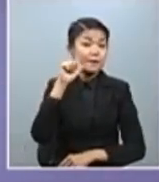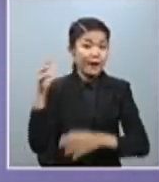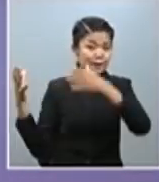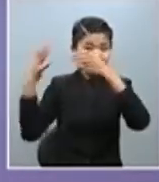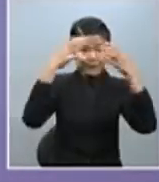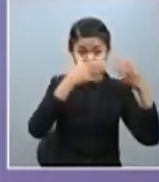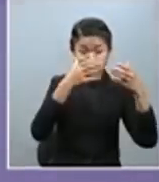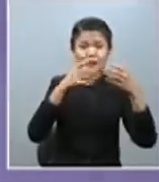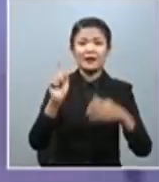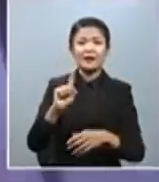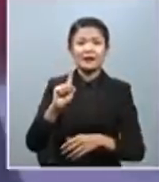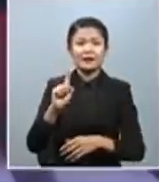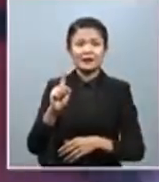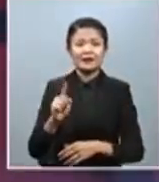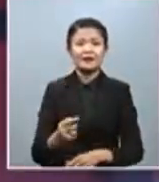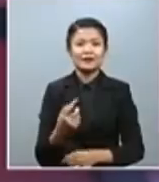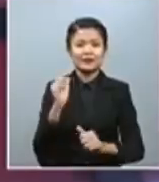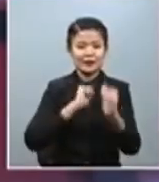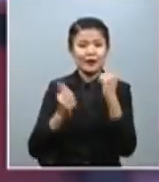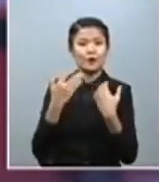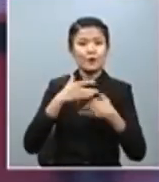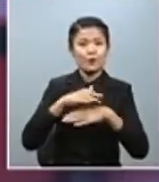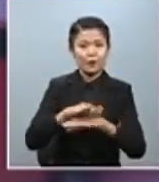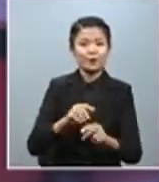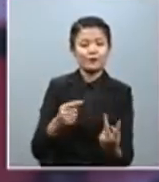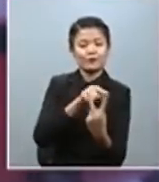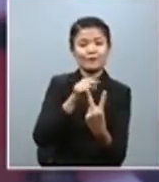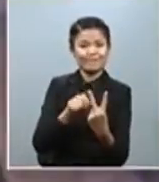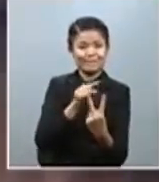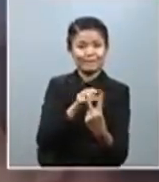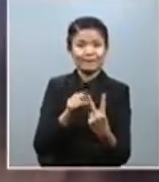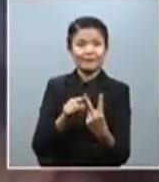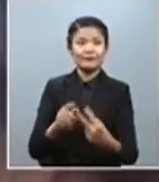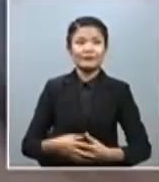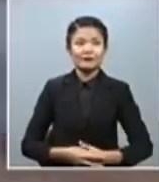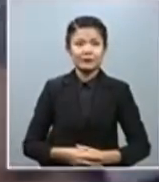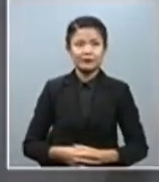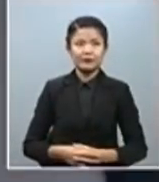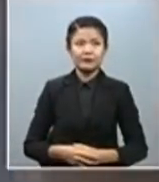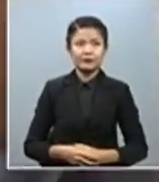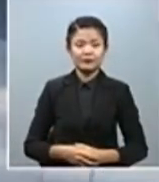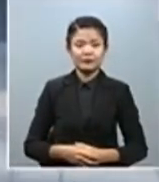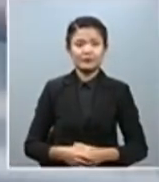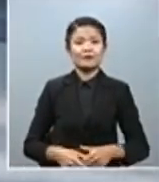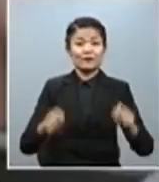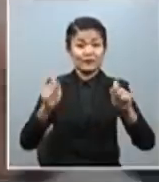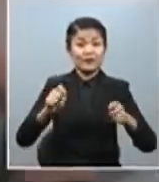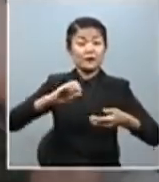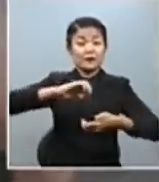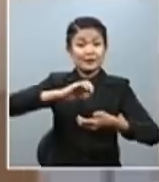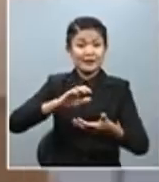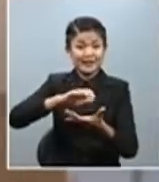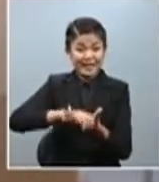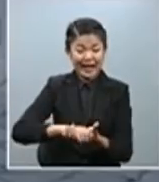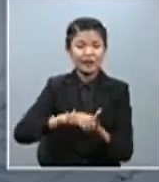ซึ่งเรื่องนี้เป็นการกลับมาพบกันอีกครั้งของบัวนลินทิพย์แล้วก็ป๊อปถากูลค่ะ การจดทะเบียนสมรสกับคุณ มันก็ไม่ใช่เรื่องน่าภูมิใจที่